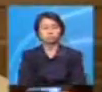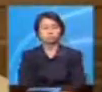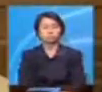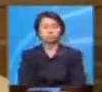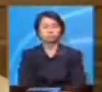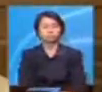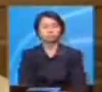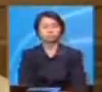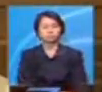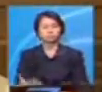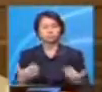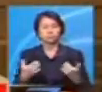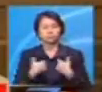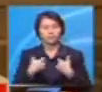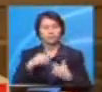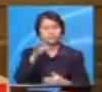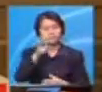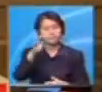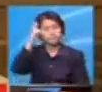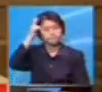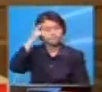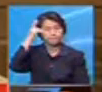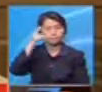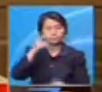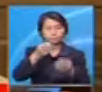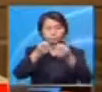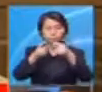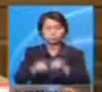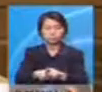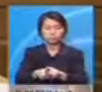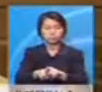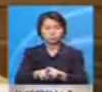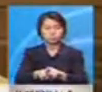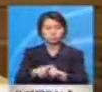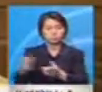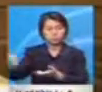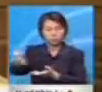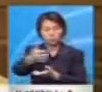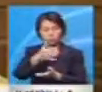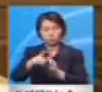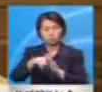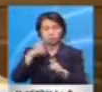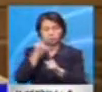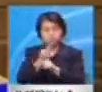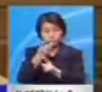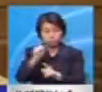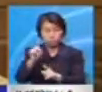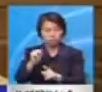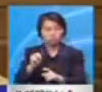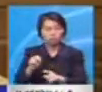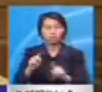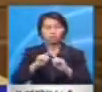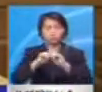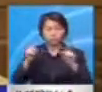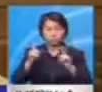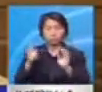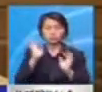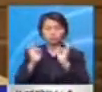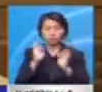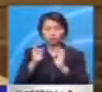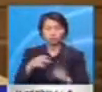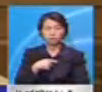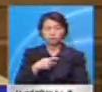analisis menyatakan salah satu faktornya ialah berlakunya apa correction pembetulan Oke Tetapi kalau